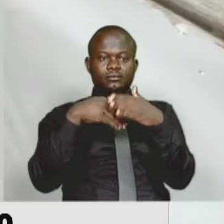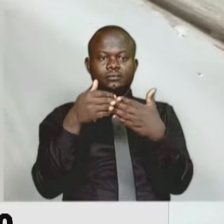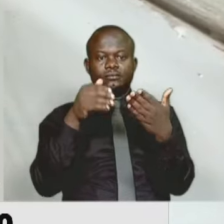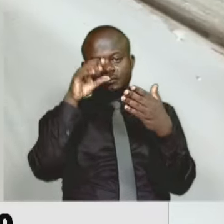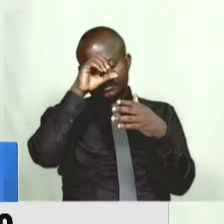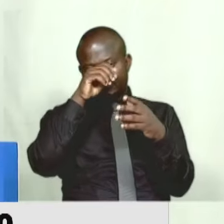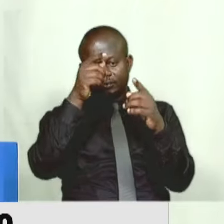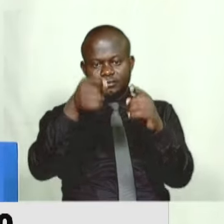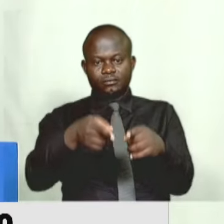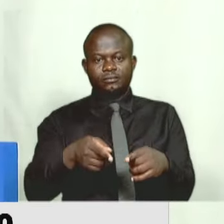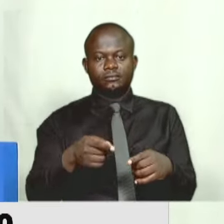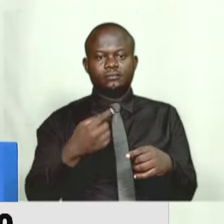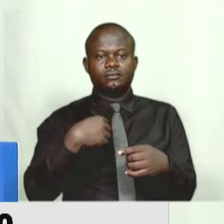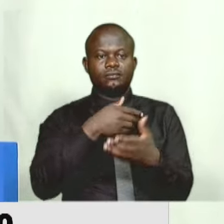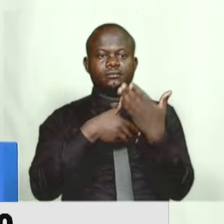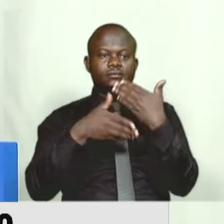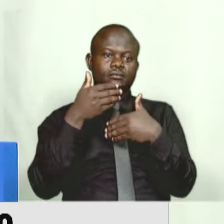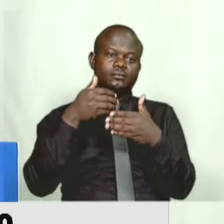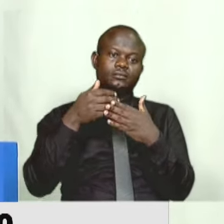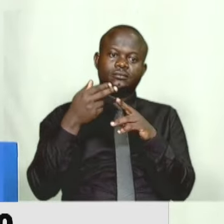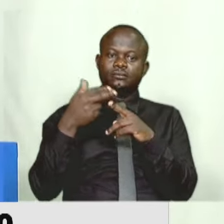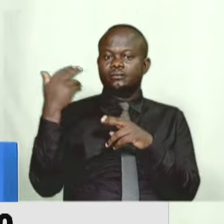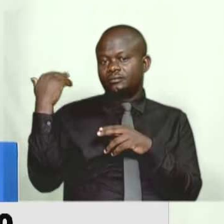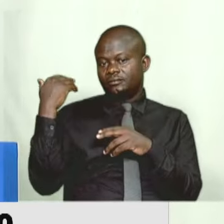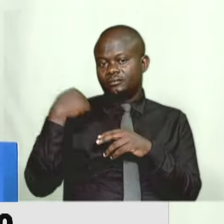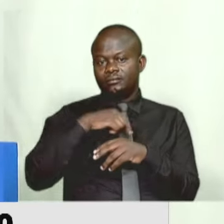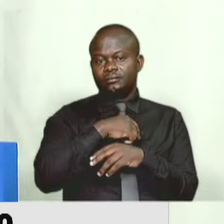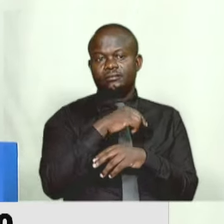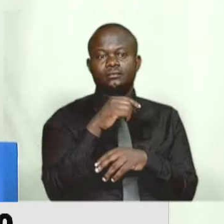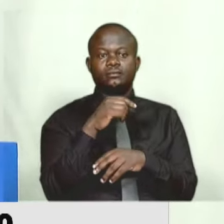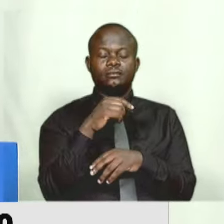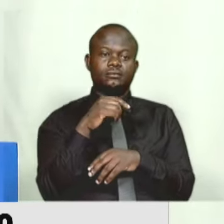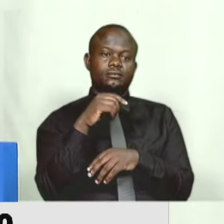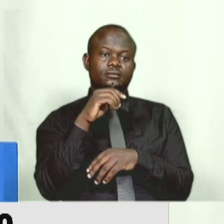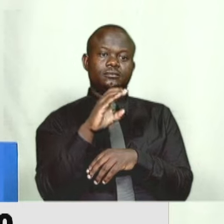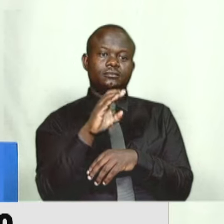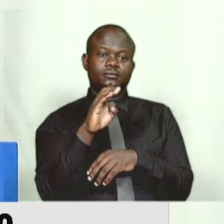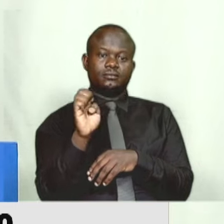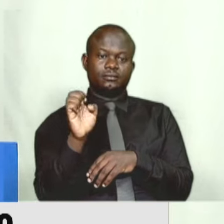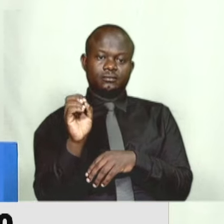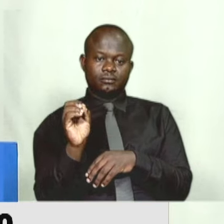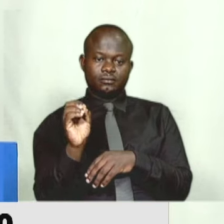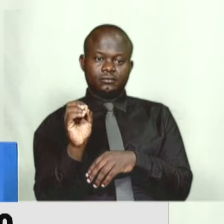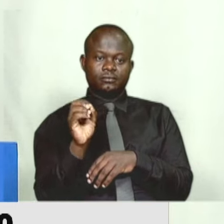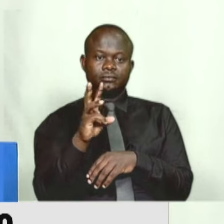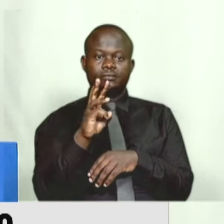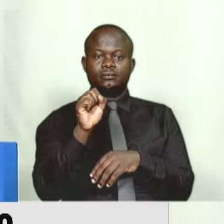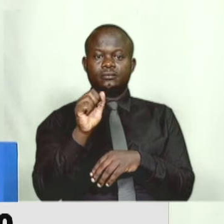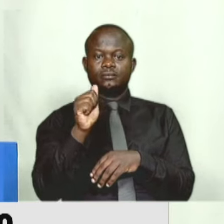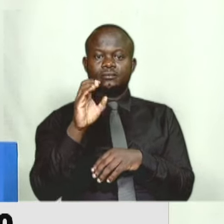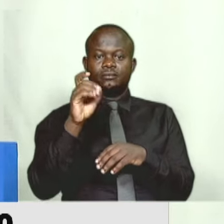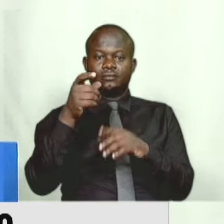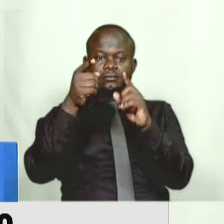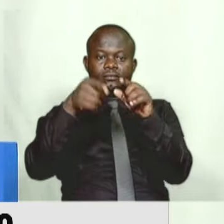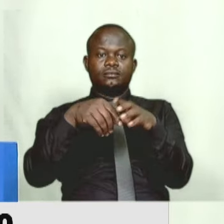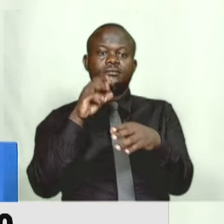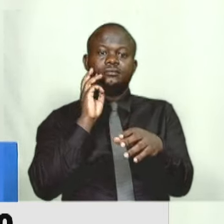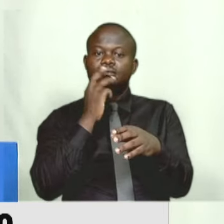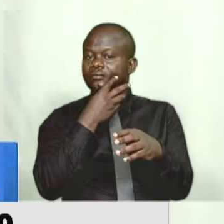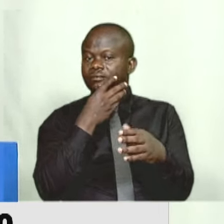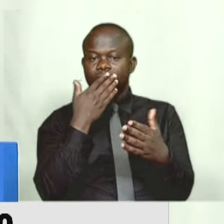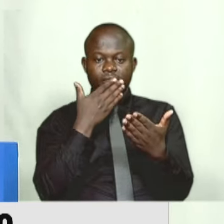bihagezwe. Twahoze tuganira ejo na CEO wa WASAC ko agomba no kugezwa yo